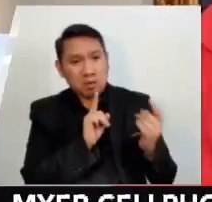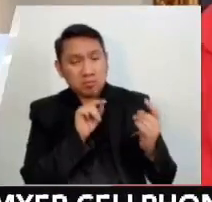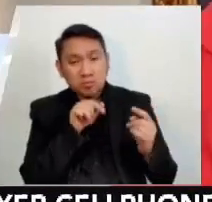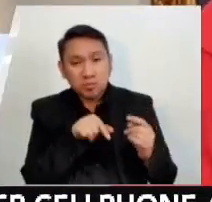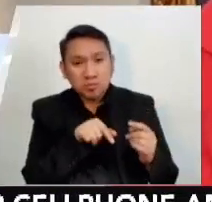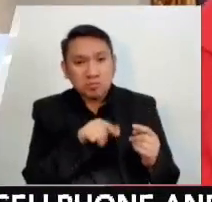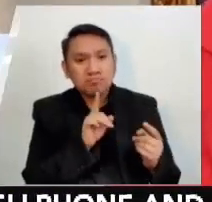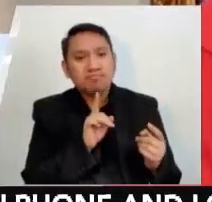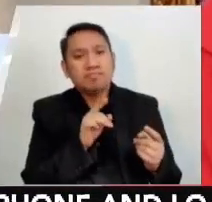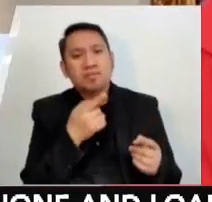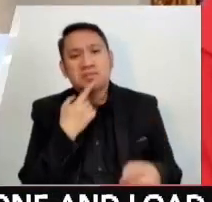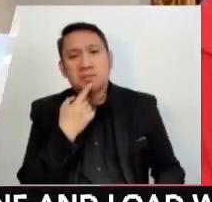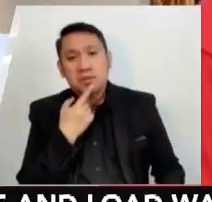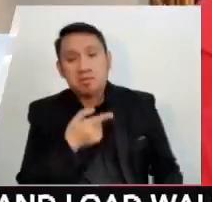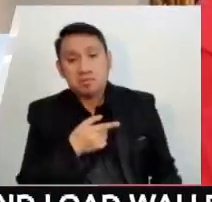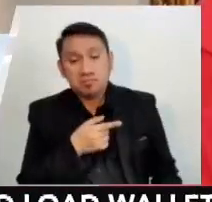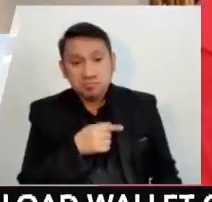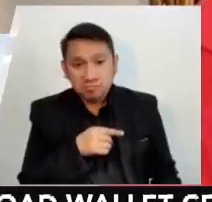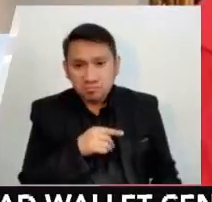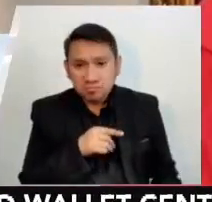na